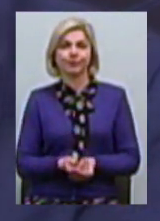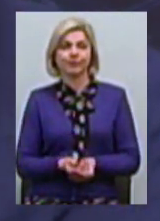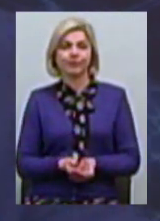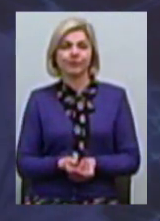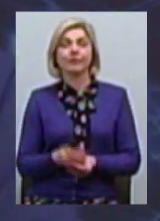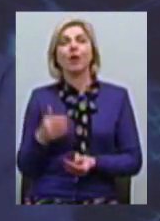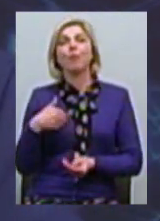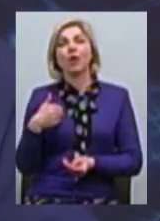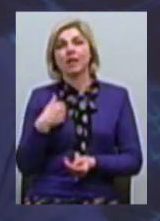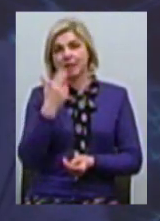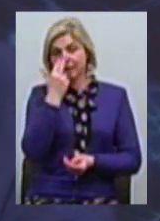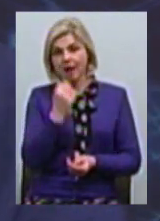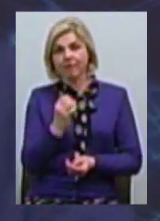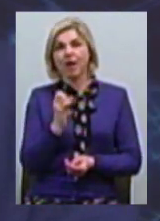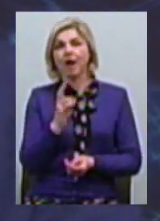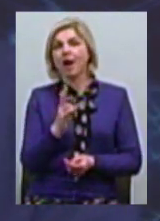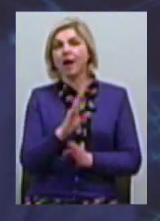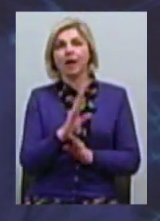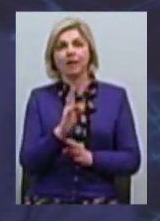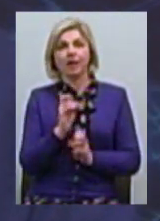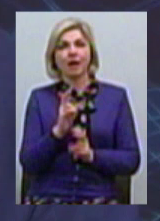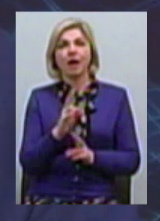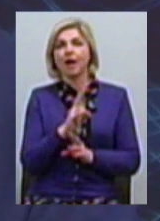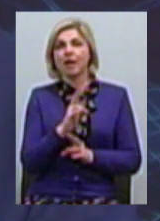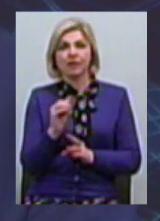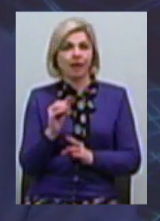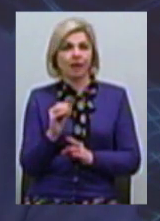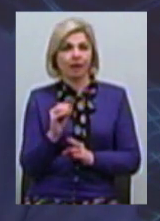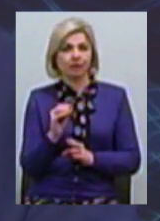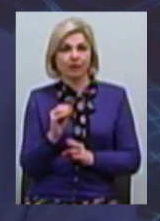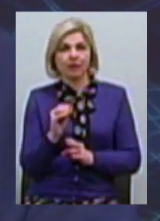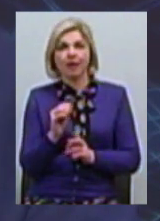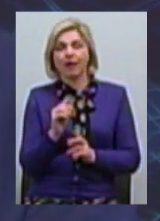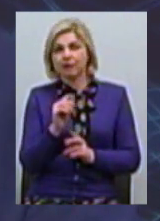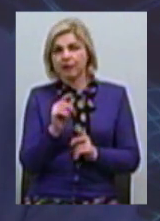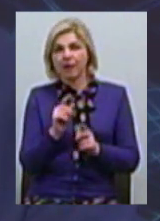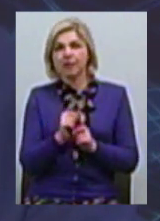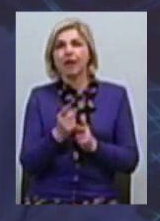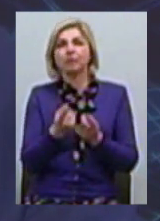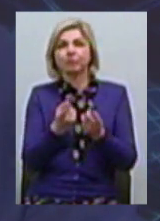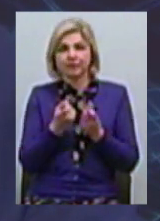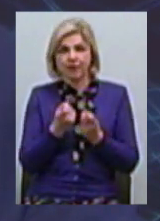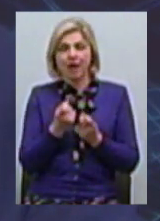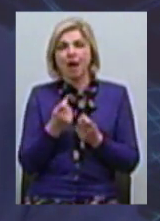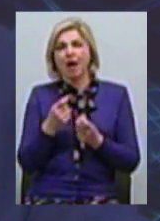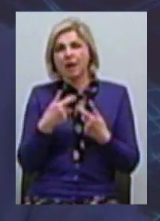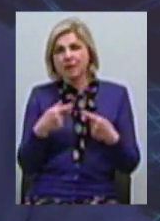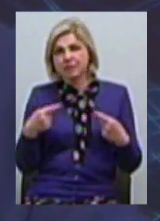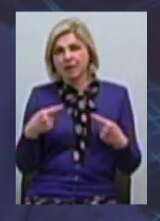очень полезный навык, как не поддаться на какие-либо провокации по имейлу, потому что очень